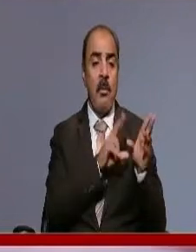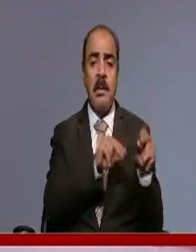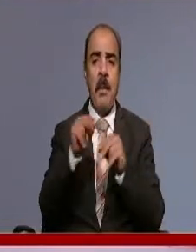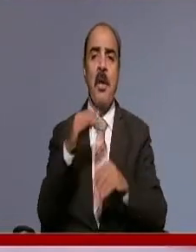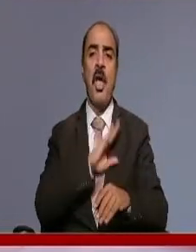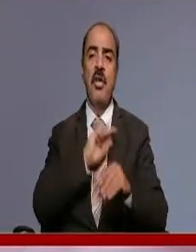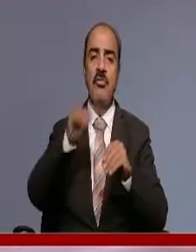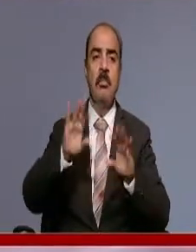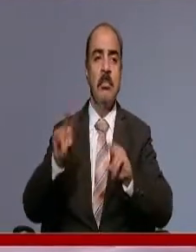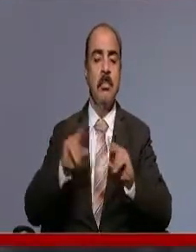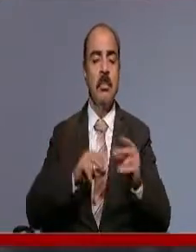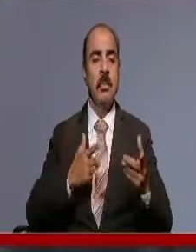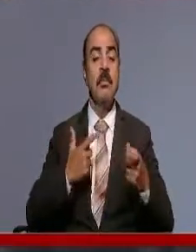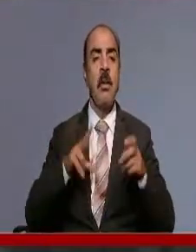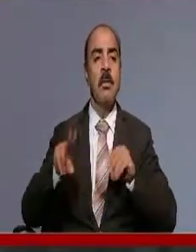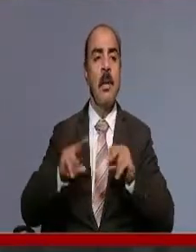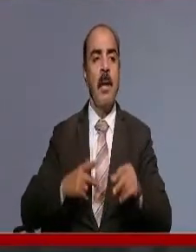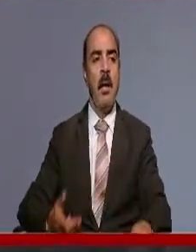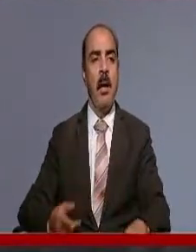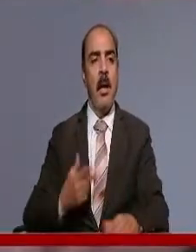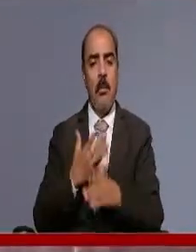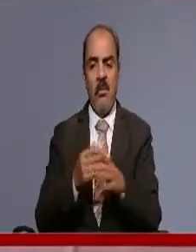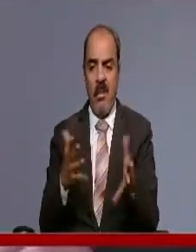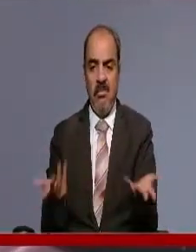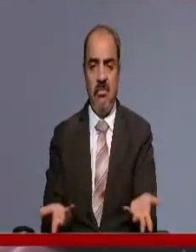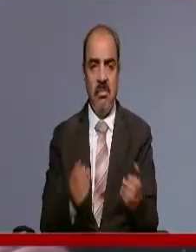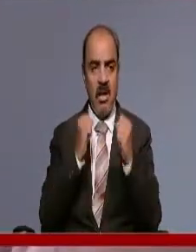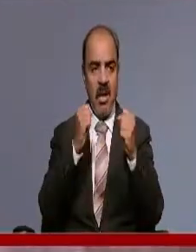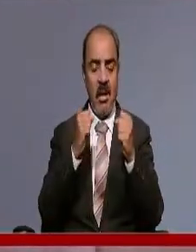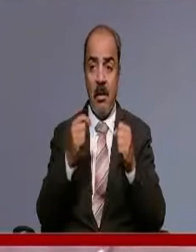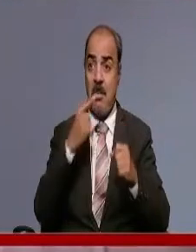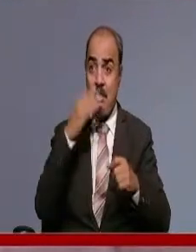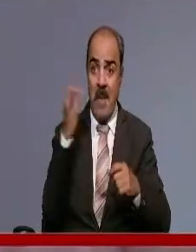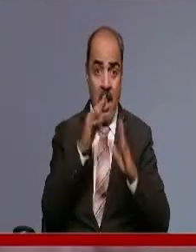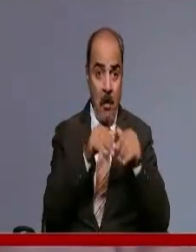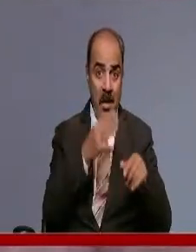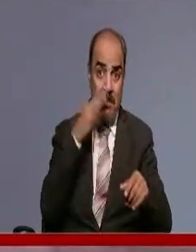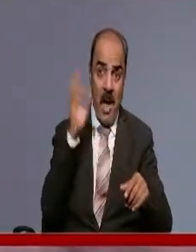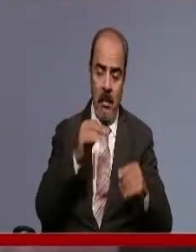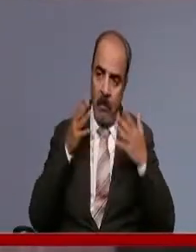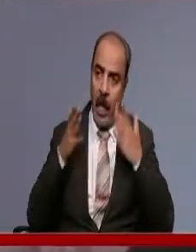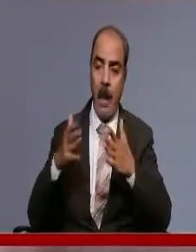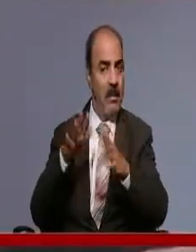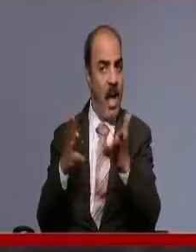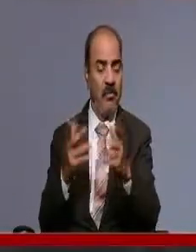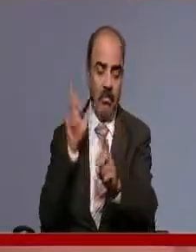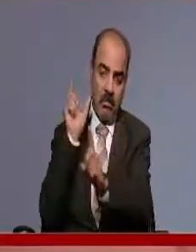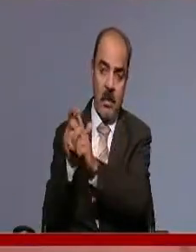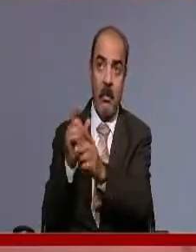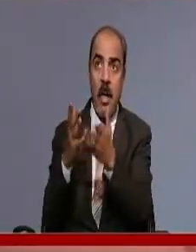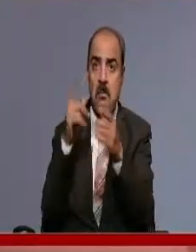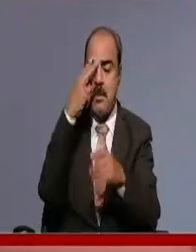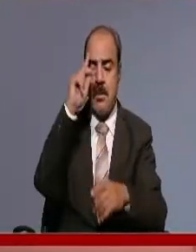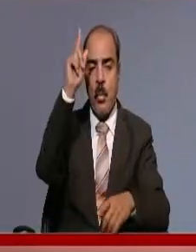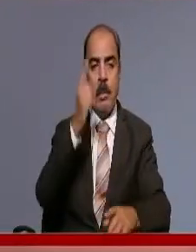بتساهم في الحرب بالظبط. انا بقول لعيالي ما تخافوش من حد، اللي يهين بلدك اتكلم وقول ما تخافش، ما حدش هياخد روحك غير اللي خلقها.